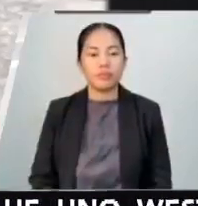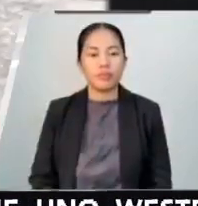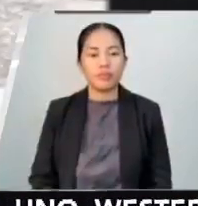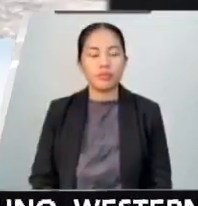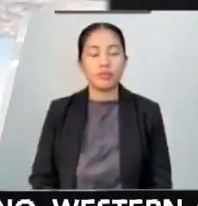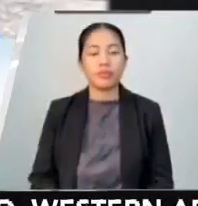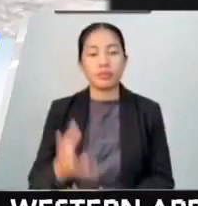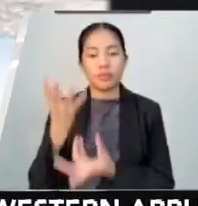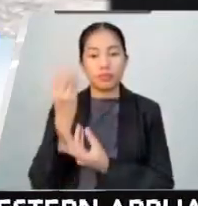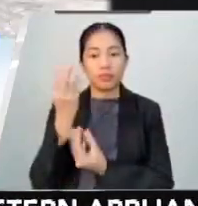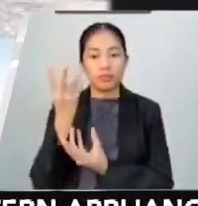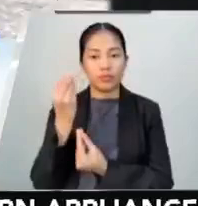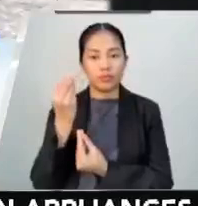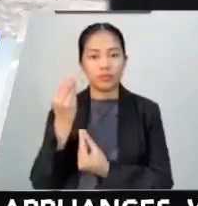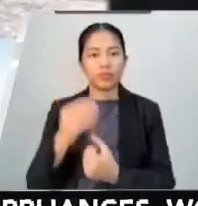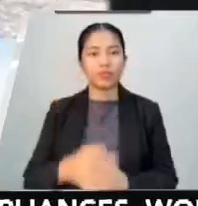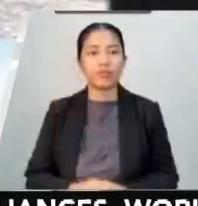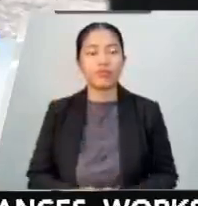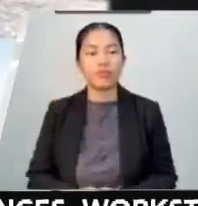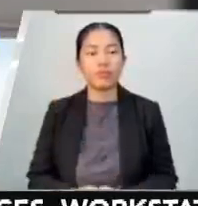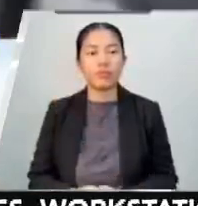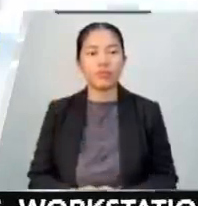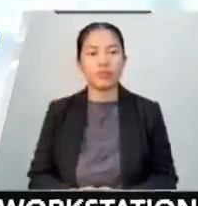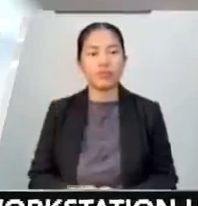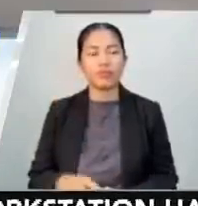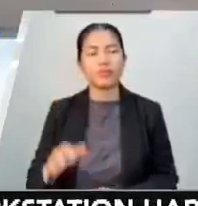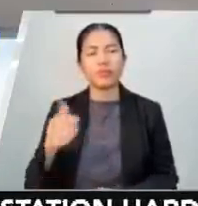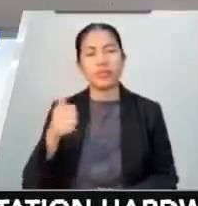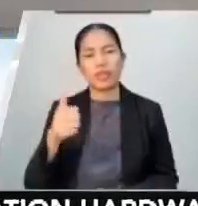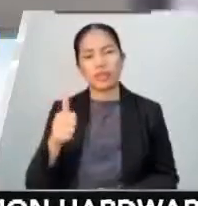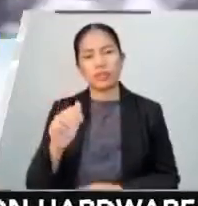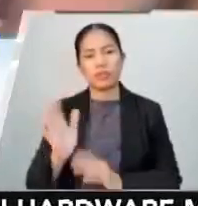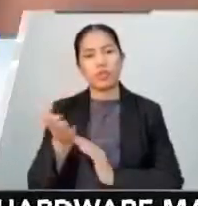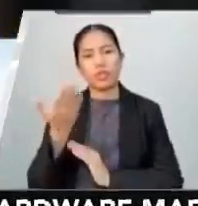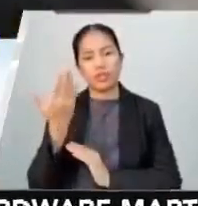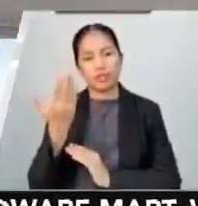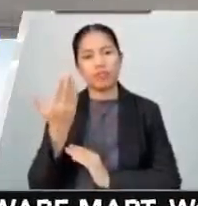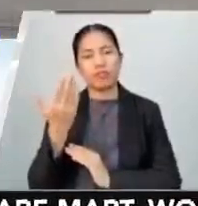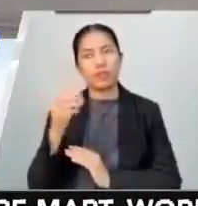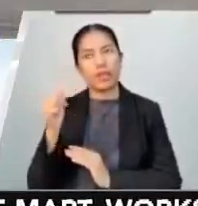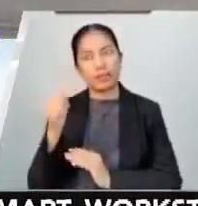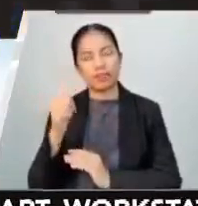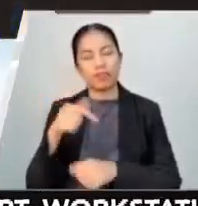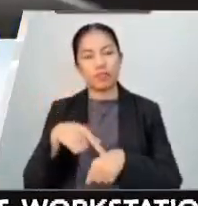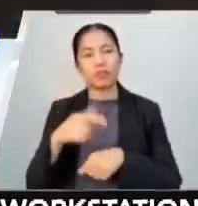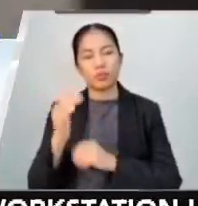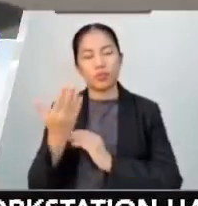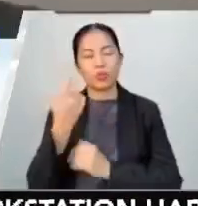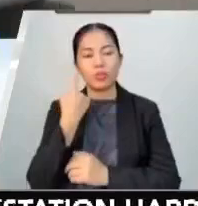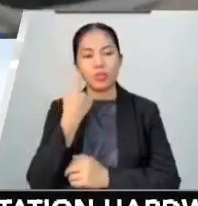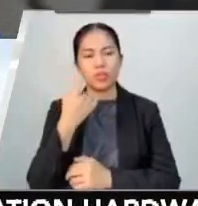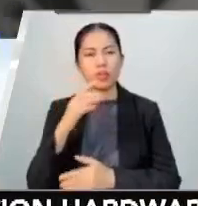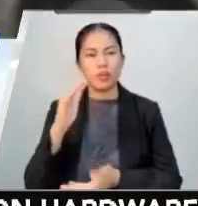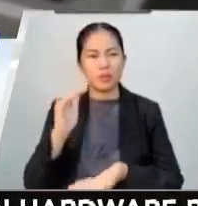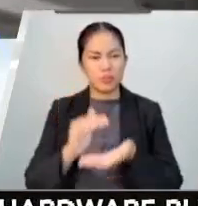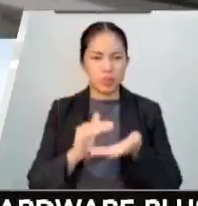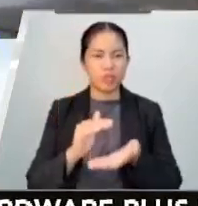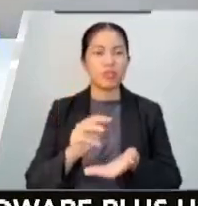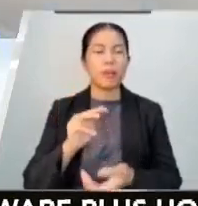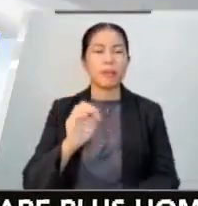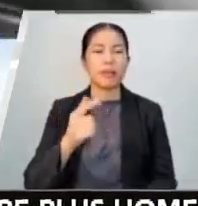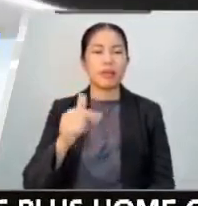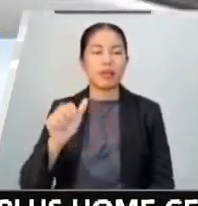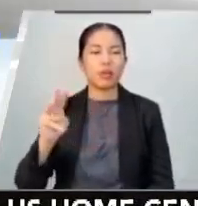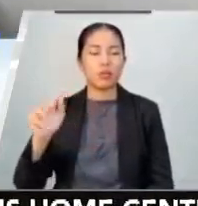Grid Corporation of the Philippines, alas 10 ngayong umaga, bumaba sa 162.3 megawatts ang kabuang load ng Panay Island mula